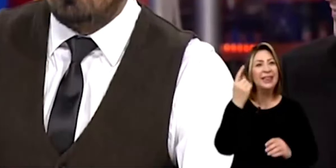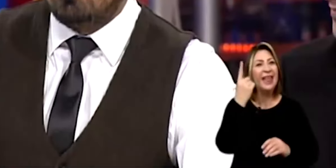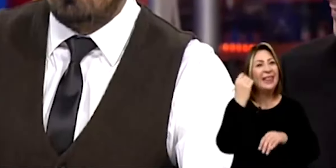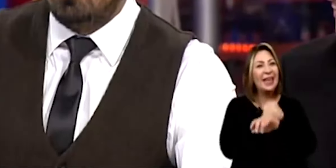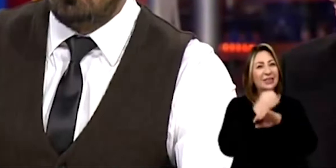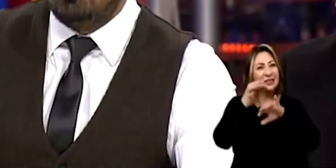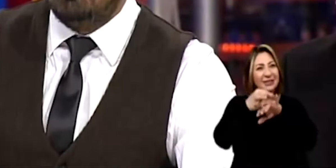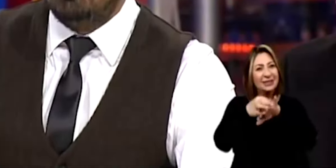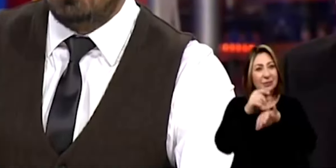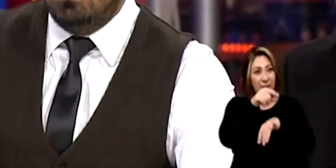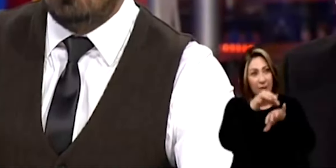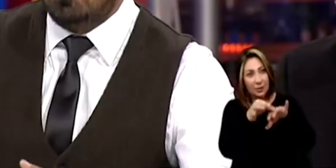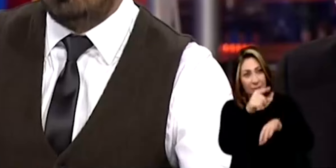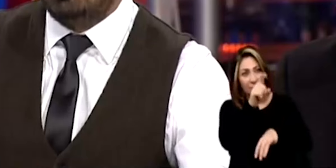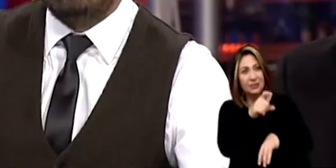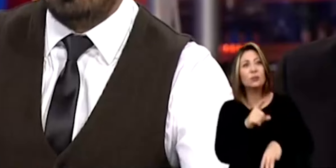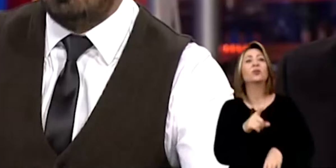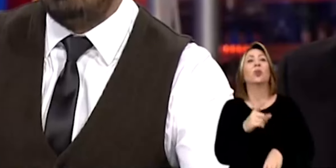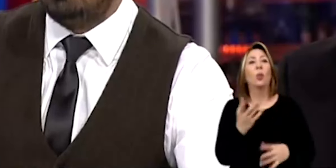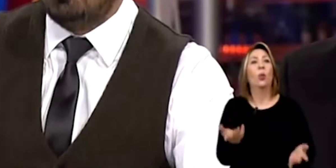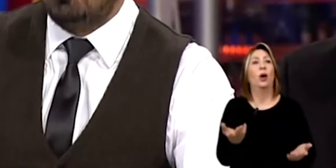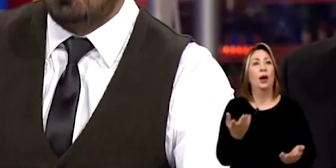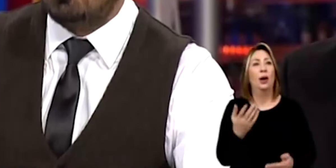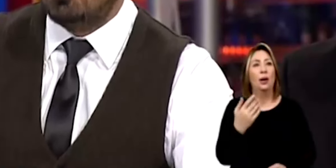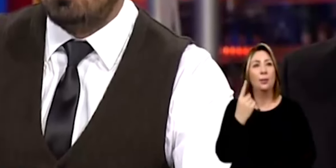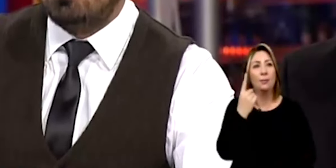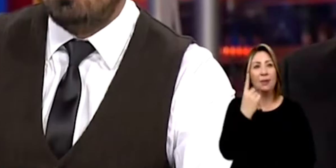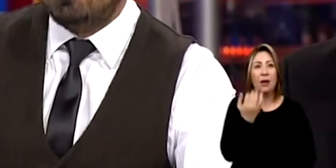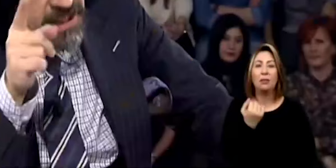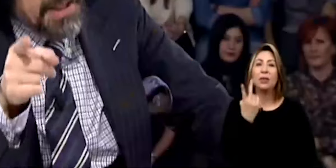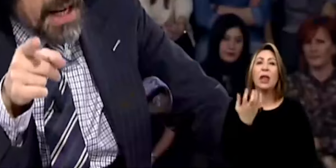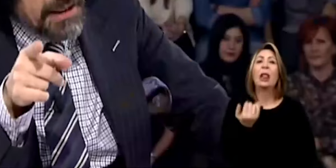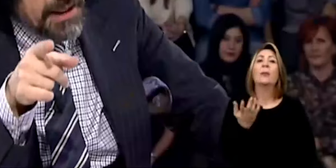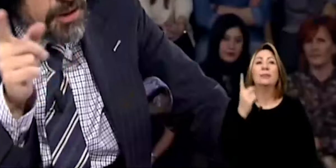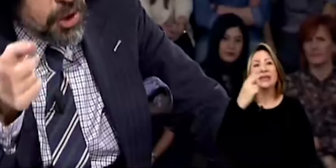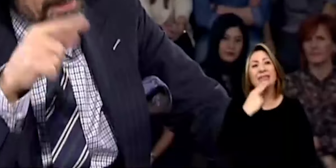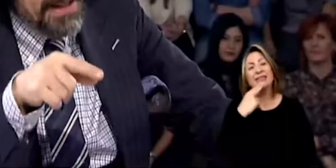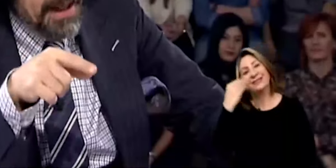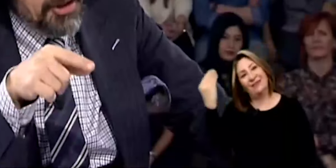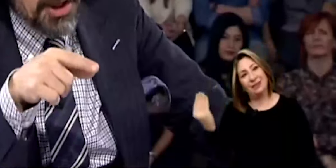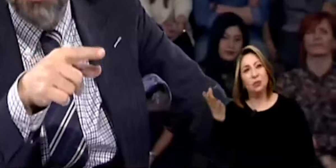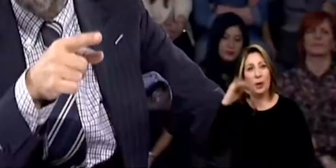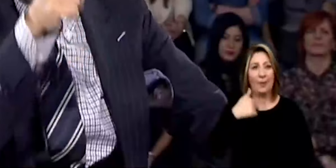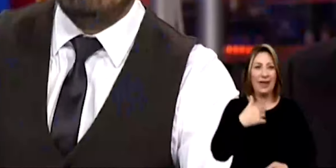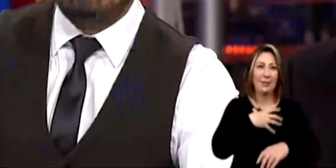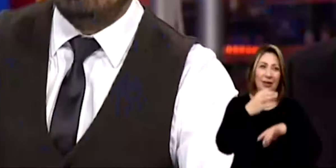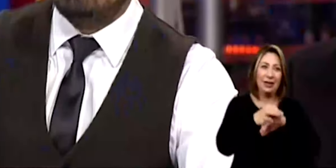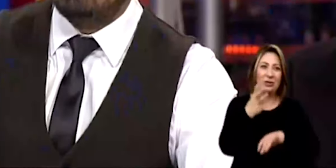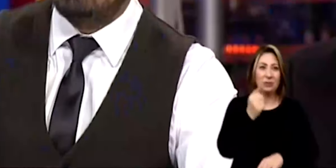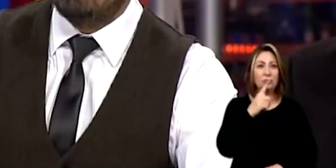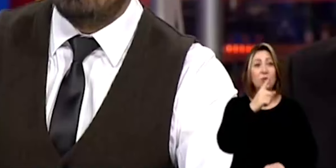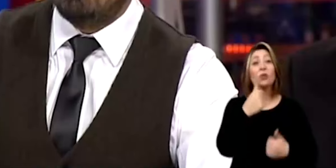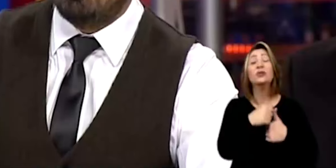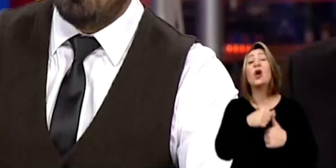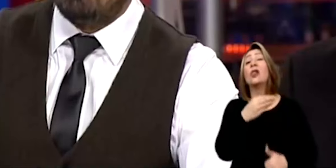dediğin senin elindeki mi? Yok, benim elimdeki değil tabii. İki tane alacak. Nerede bütçe? Birini ancak. Ha, birini kızı aldın, evet. Sonra ben de alacağım diye işte. Alacağım. Bak, bundan